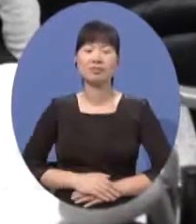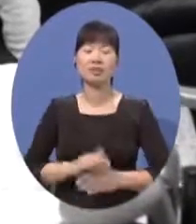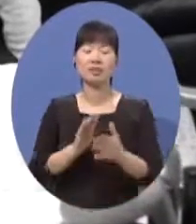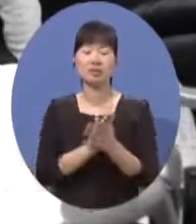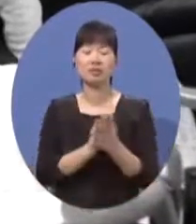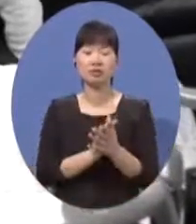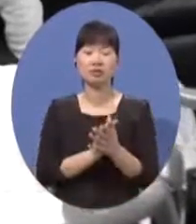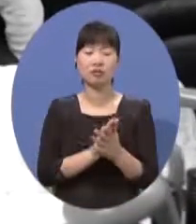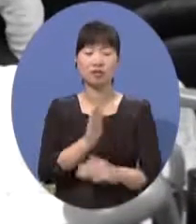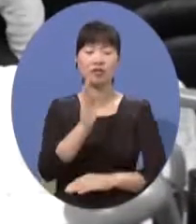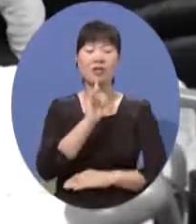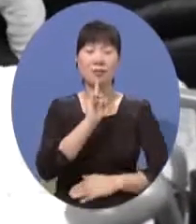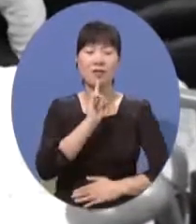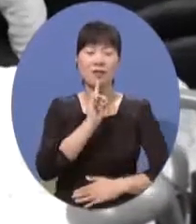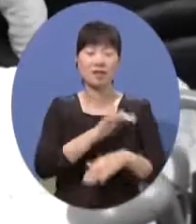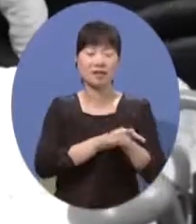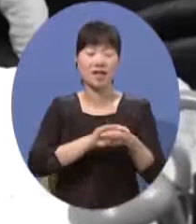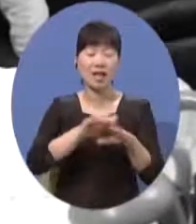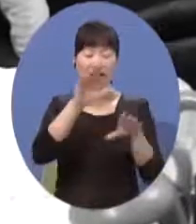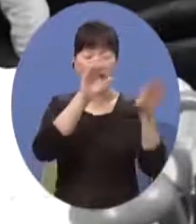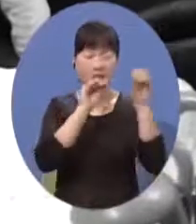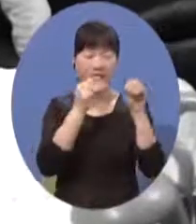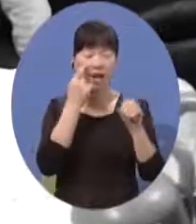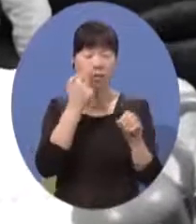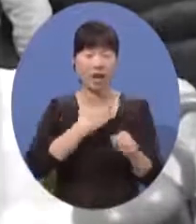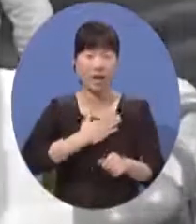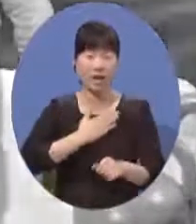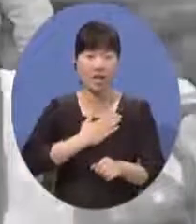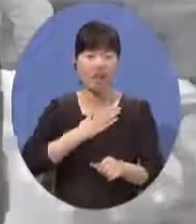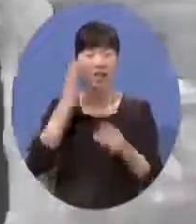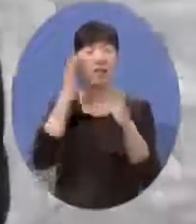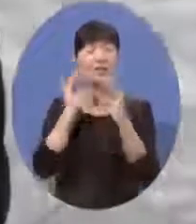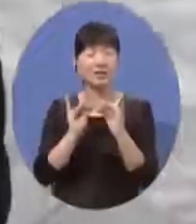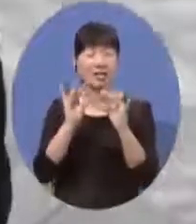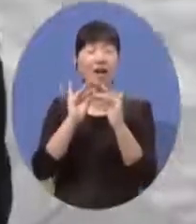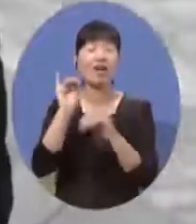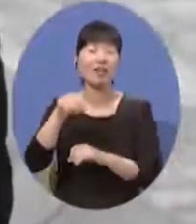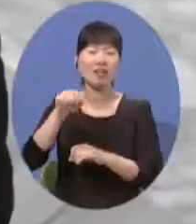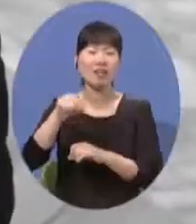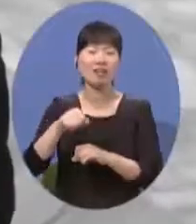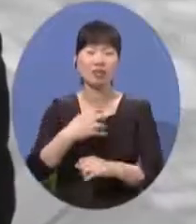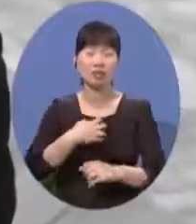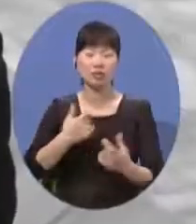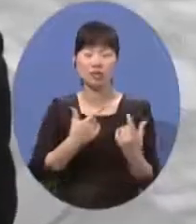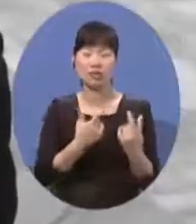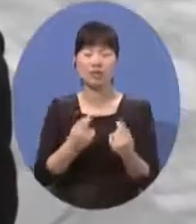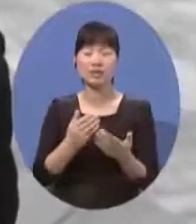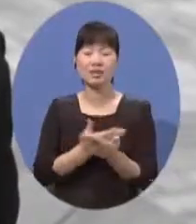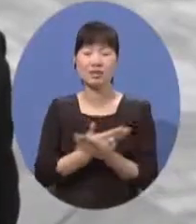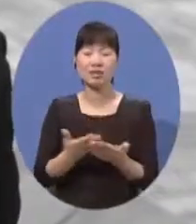친구들 이야기를 잘 들어주렴. 맞장구도 치고 걱정도 함께 나누고.